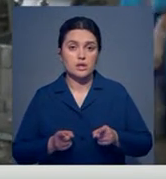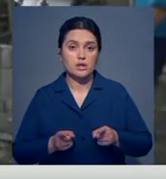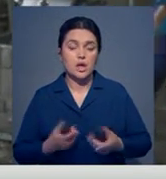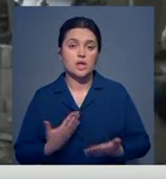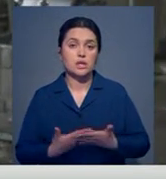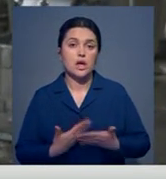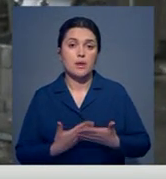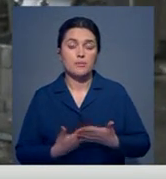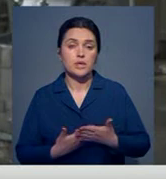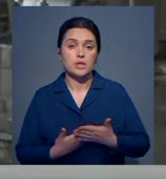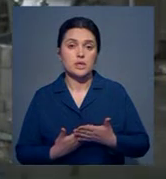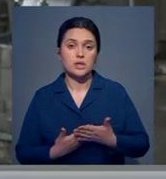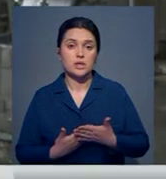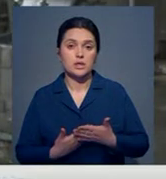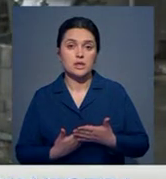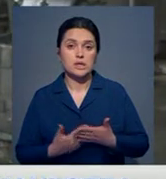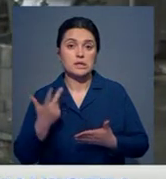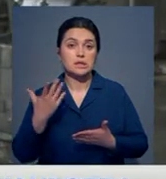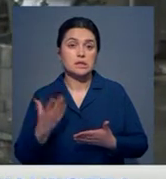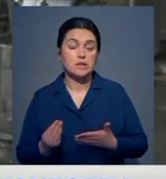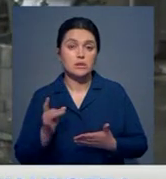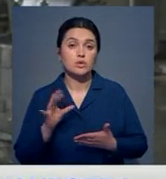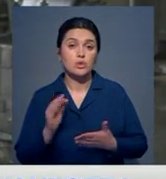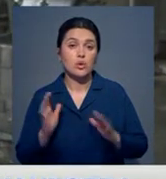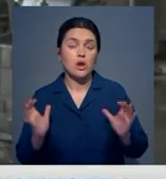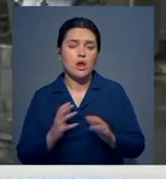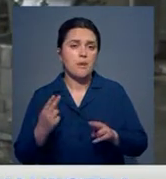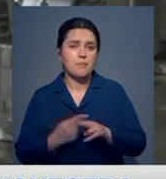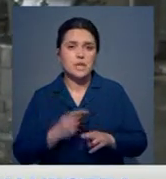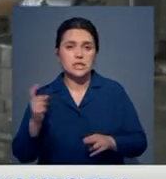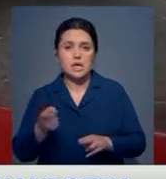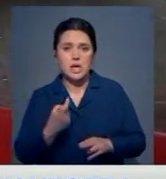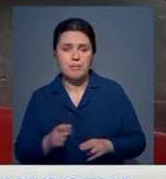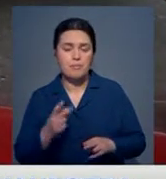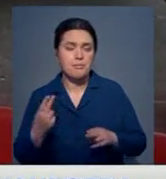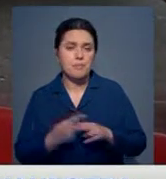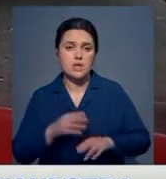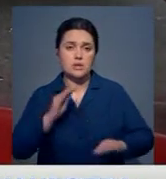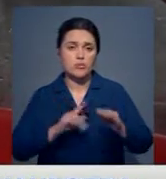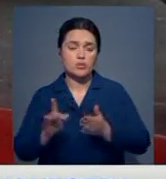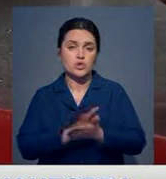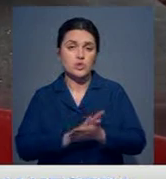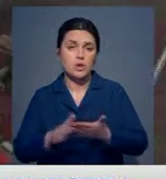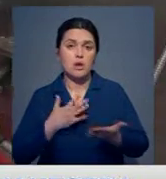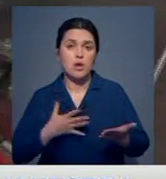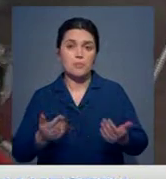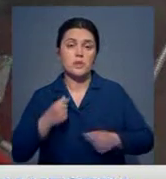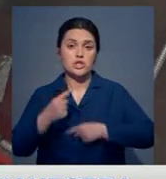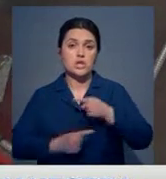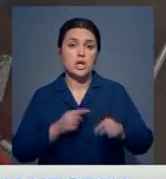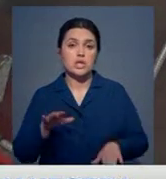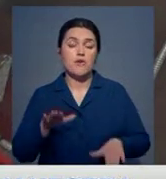Например, молоко 3 дня срок хранения. Без химикатов, без консервантов. Молоко принимаем через весы,